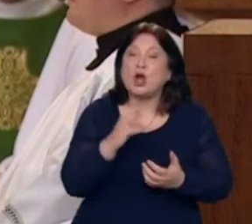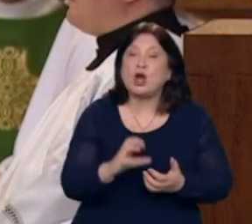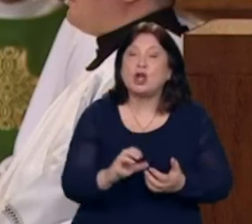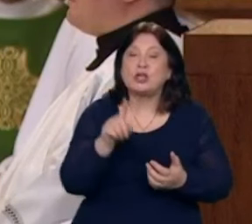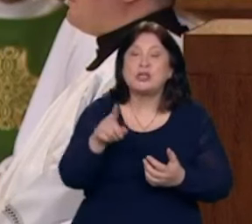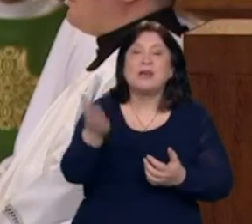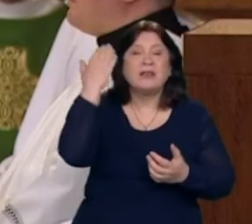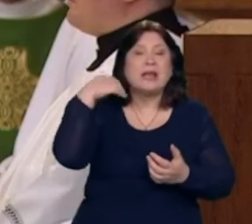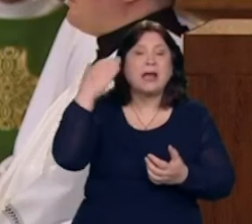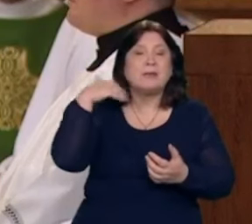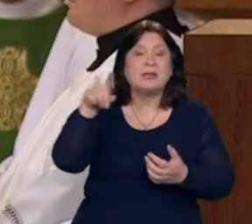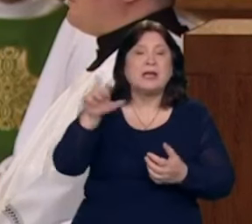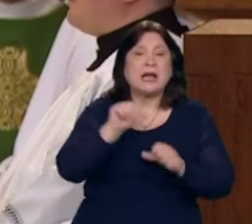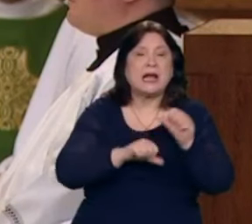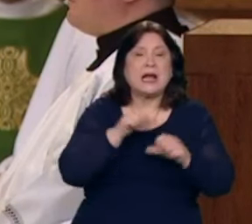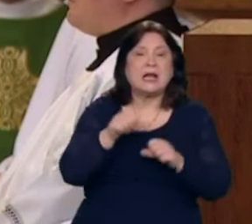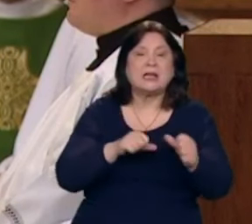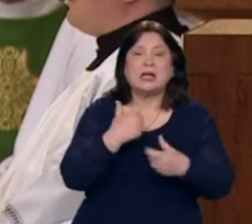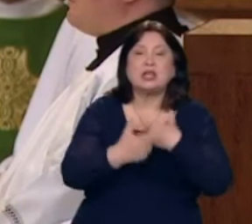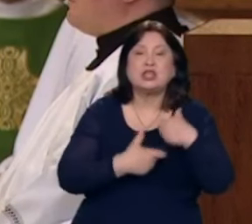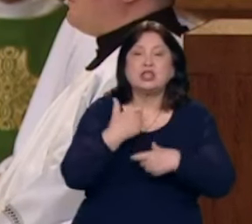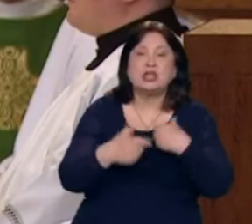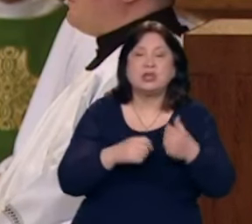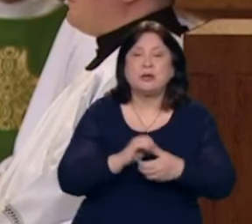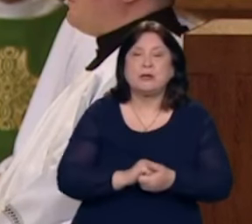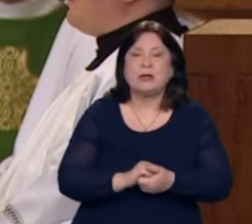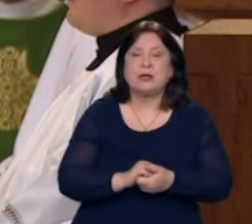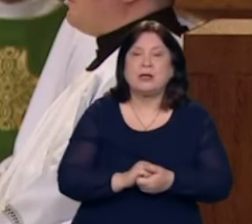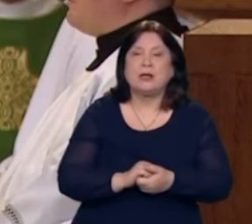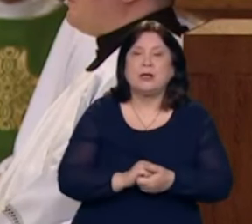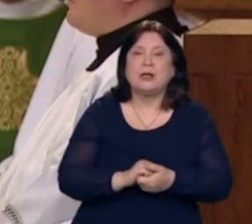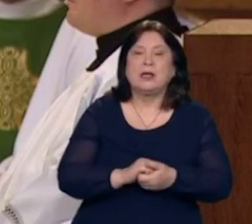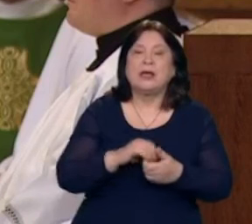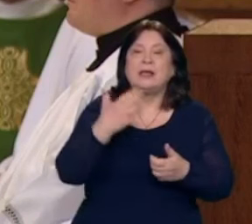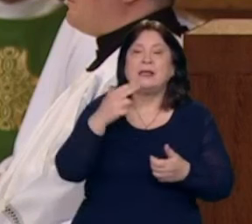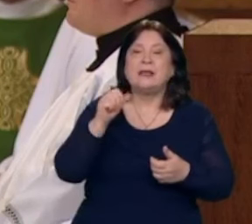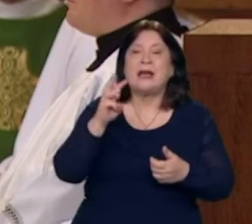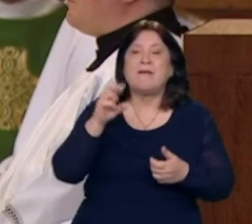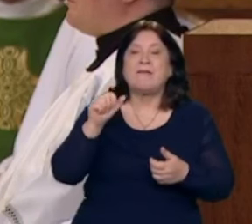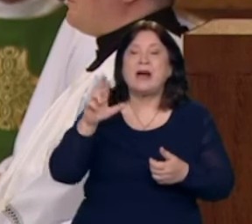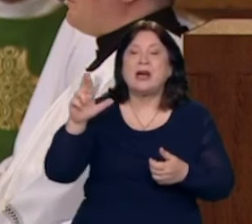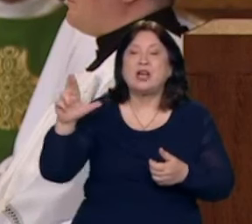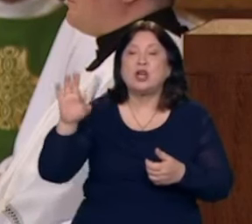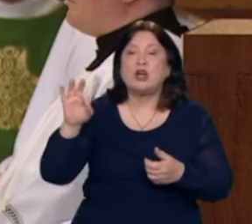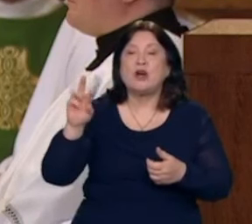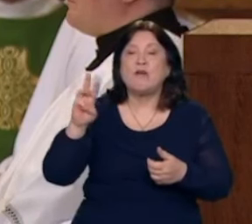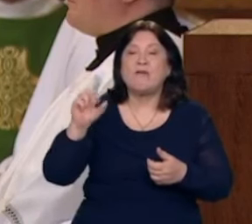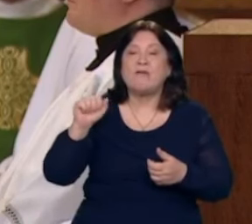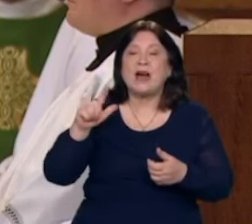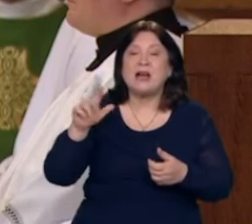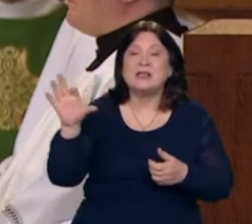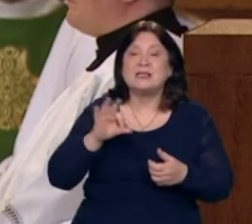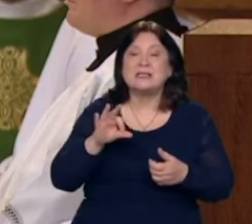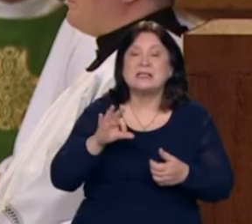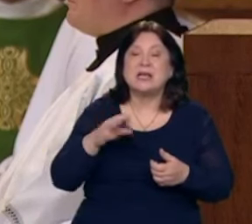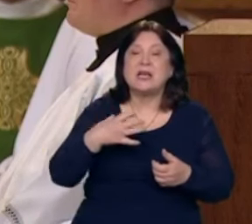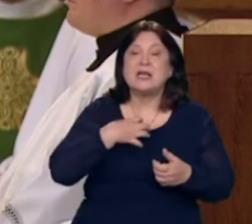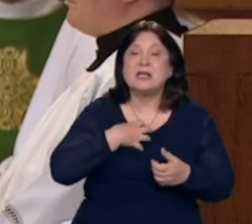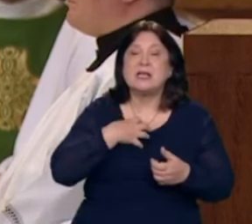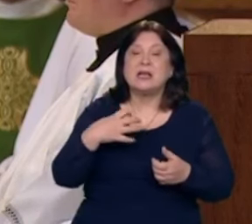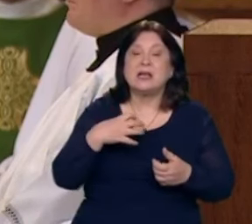w tamtych latach czynił kakin Navarro wals dyrektor sal